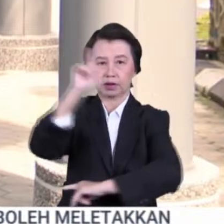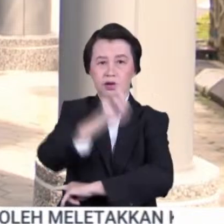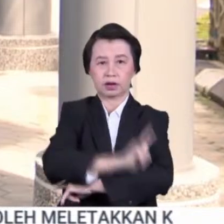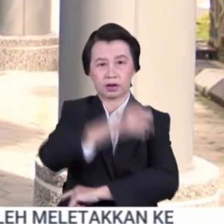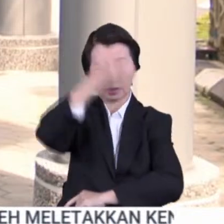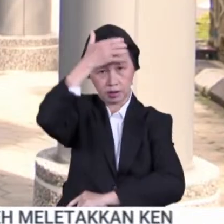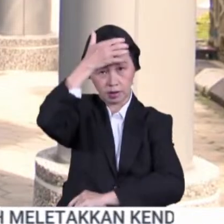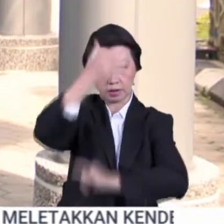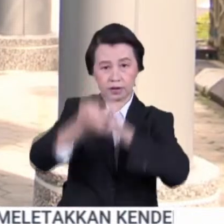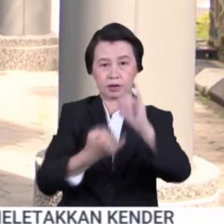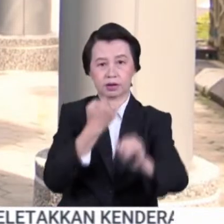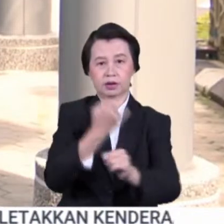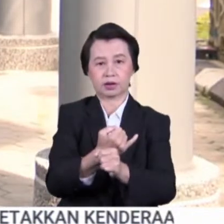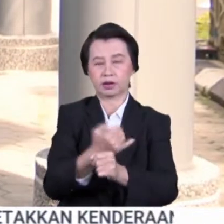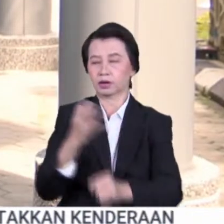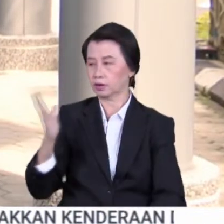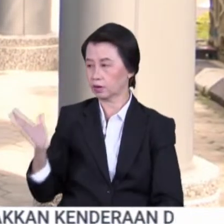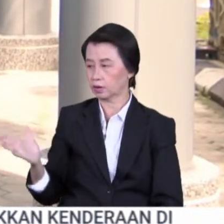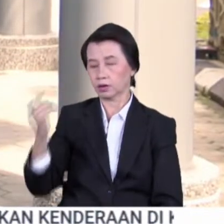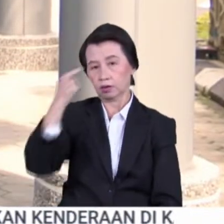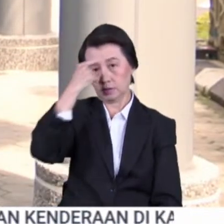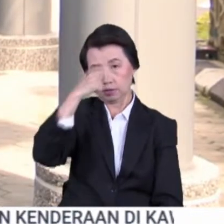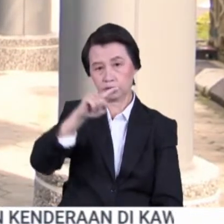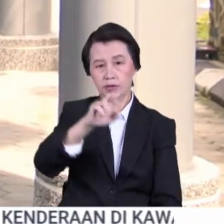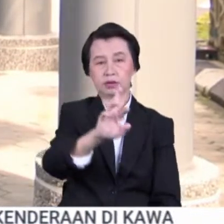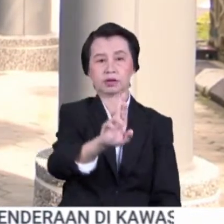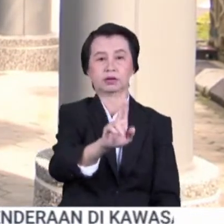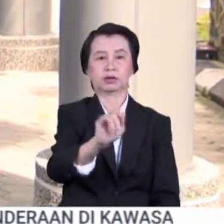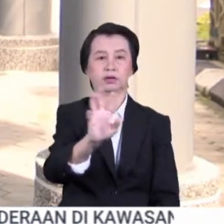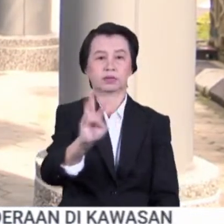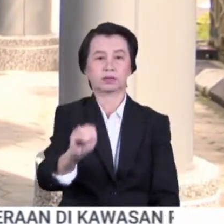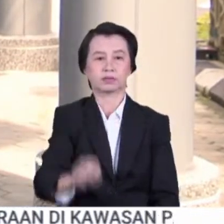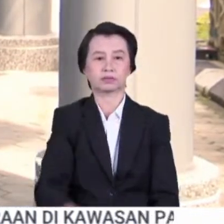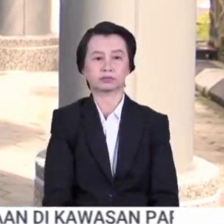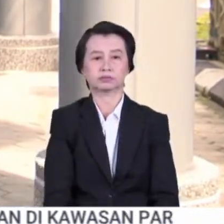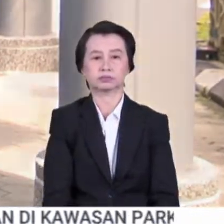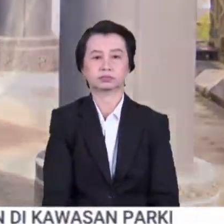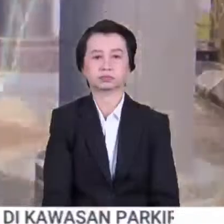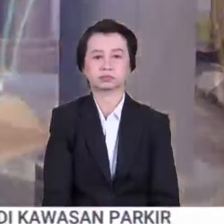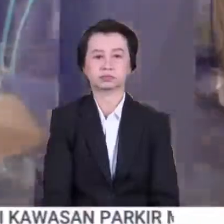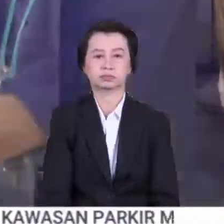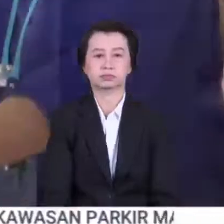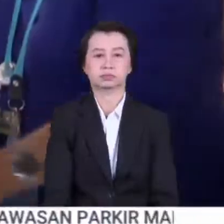Jururawat Antarabangsa. Aina Jihamad Mazlan, RTM.